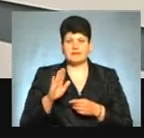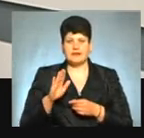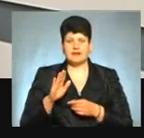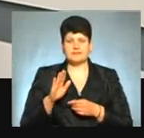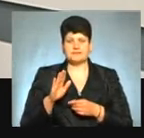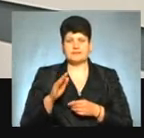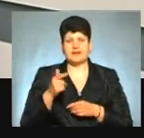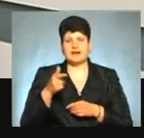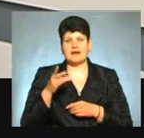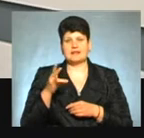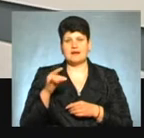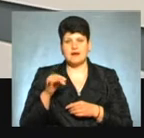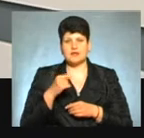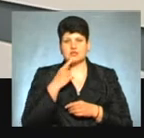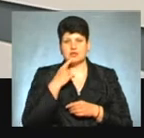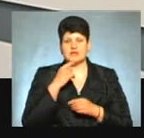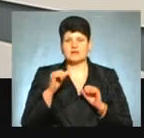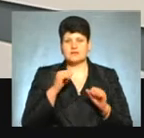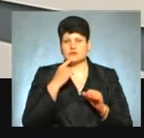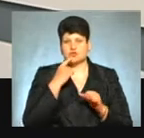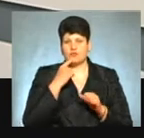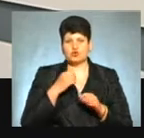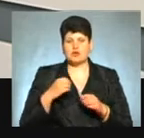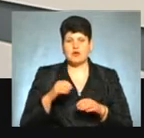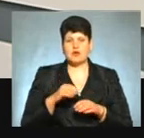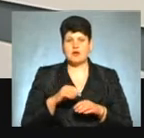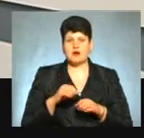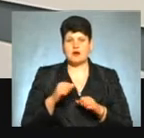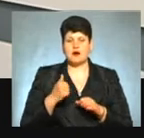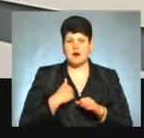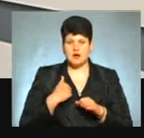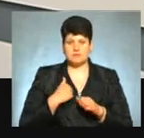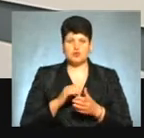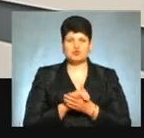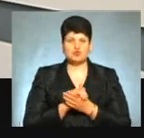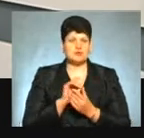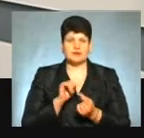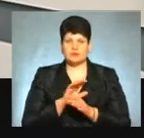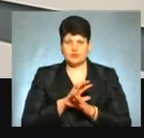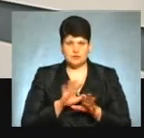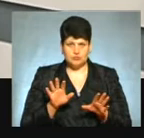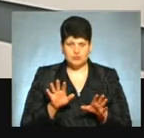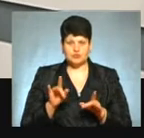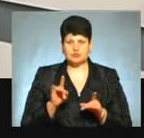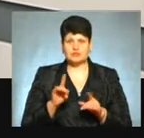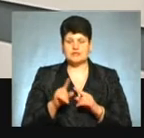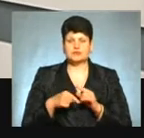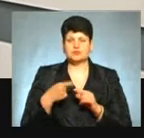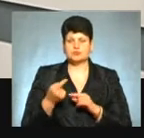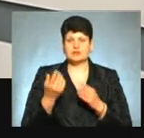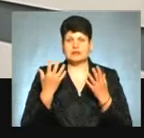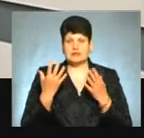безпосередньо керівництво Червоної армії. Через то було обумовлено, що союзники, в принципі, не заперечували, обумовлено, що наступного